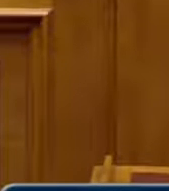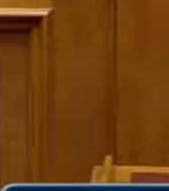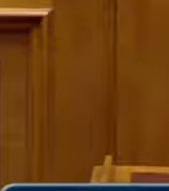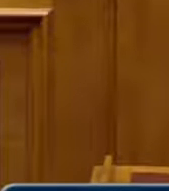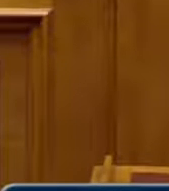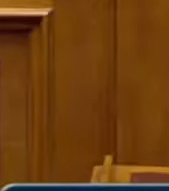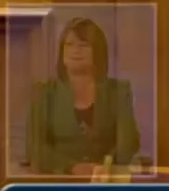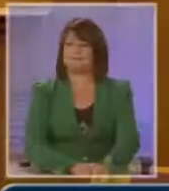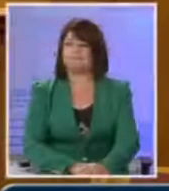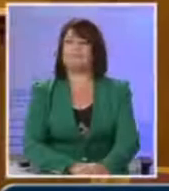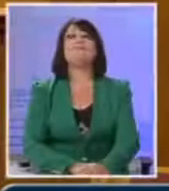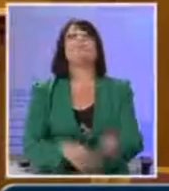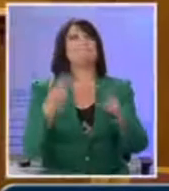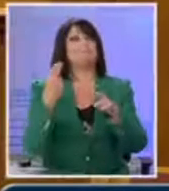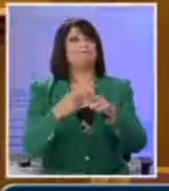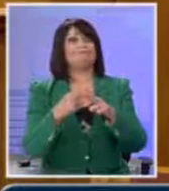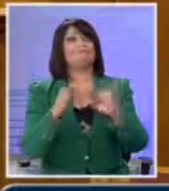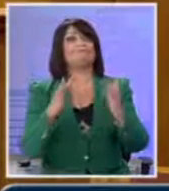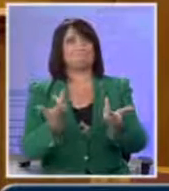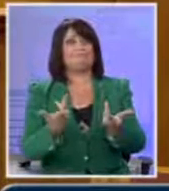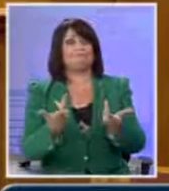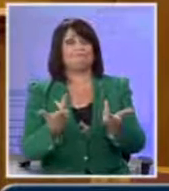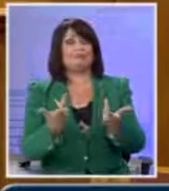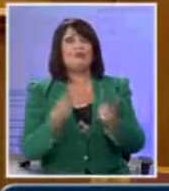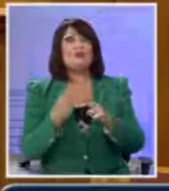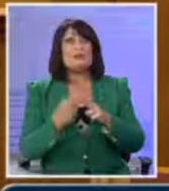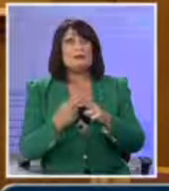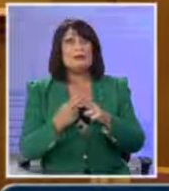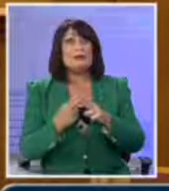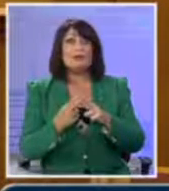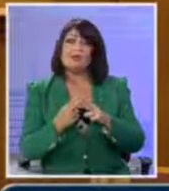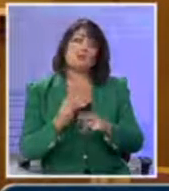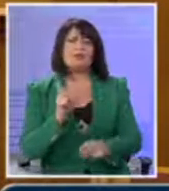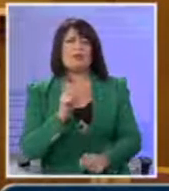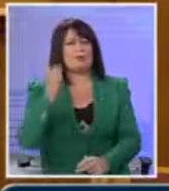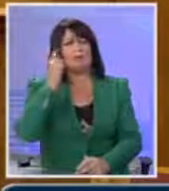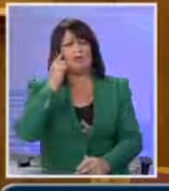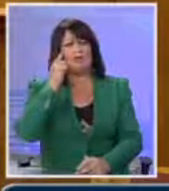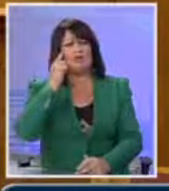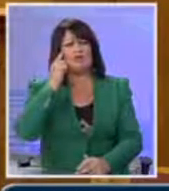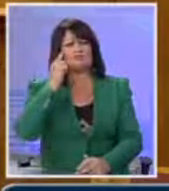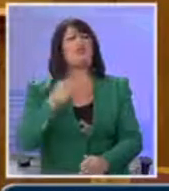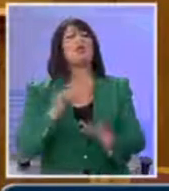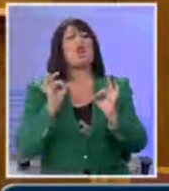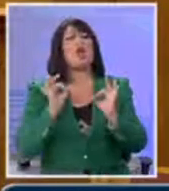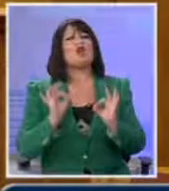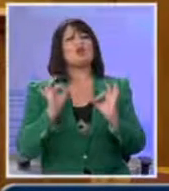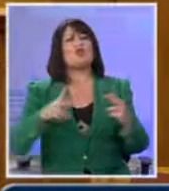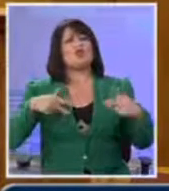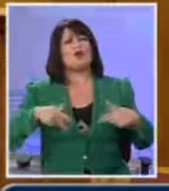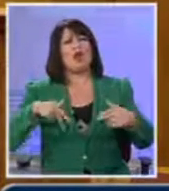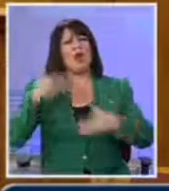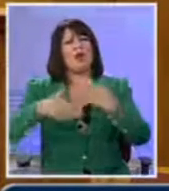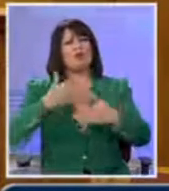είναι σημαντικό και κρίσιμο το πώς δεν πρέπει να θεωρήσουμε την κανονικότητα του κράτους και